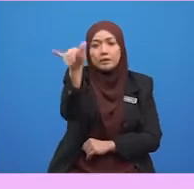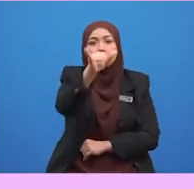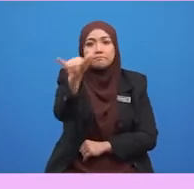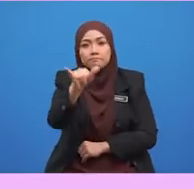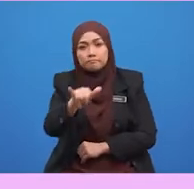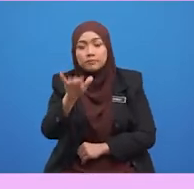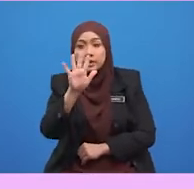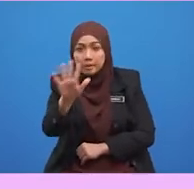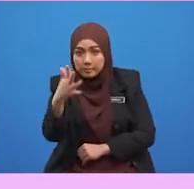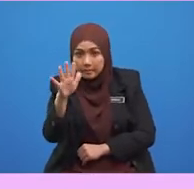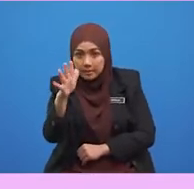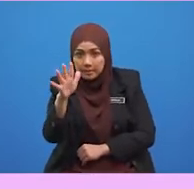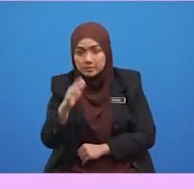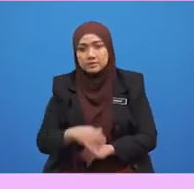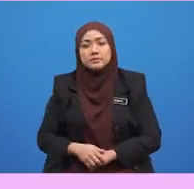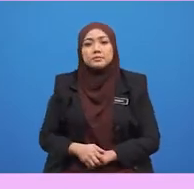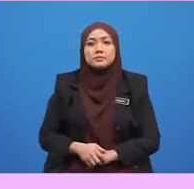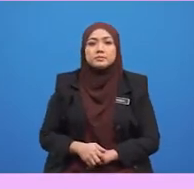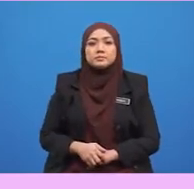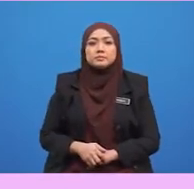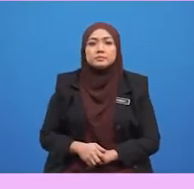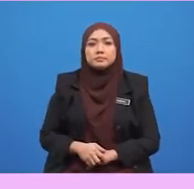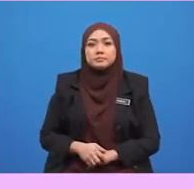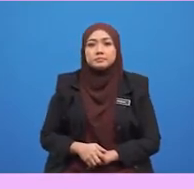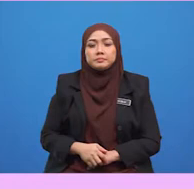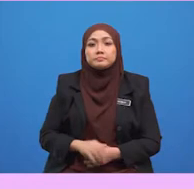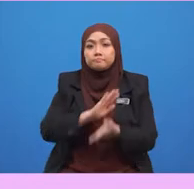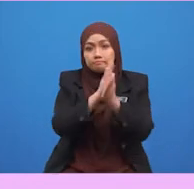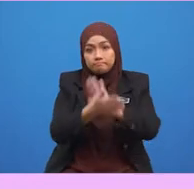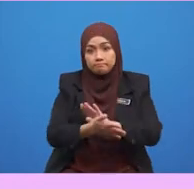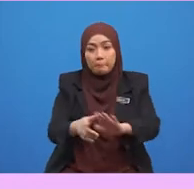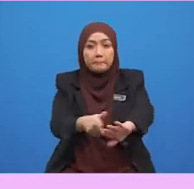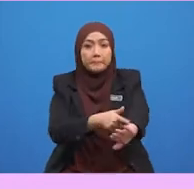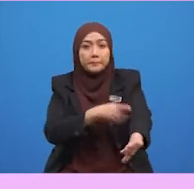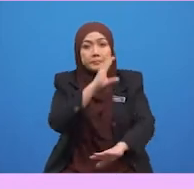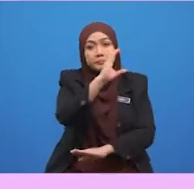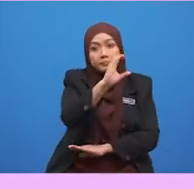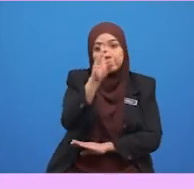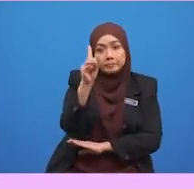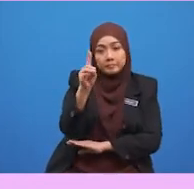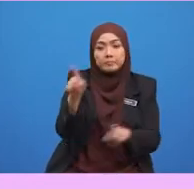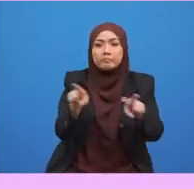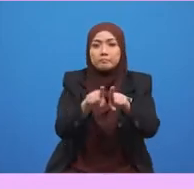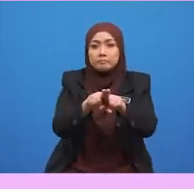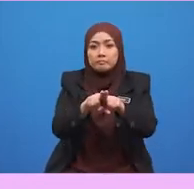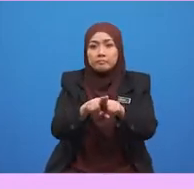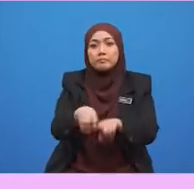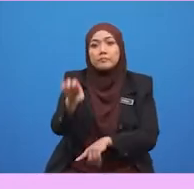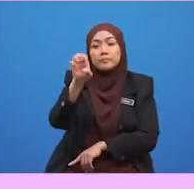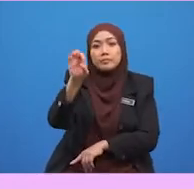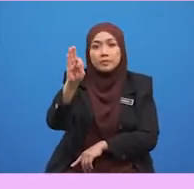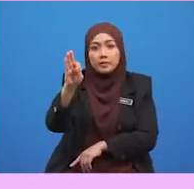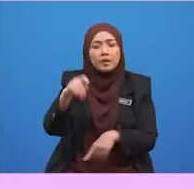sama dengan 15. Oleh itu, panjang CD sama dengan